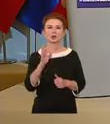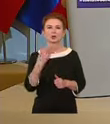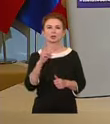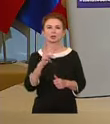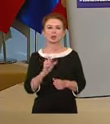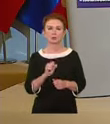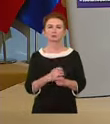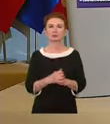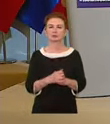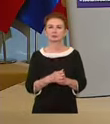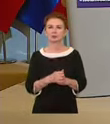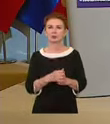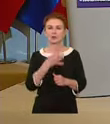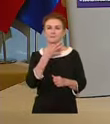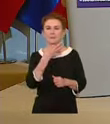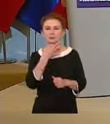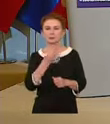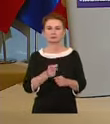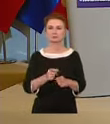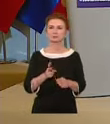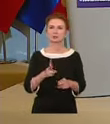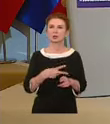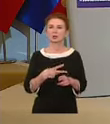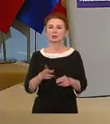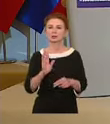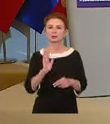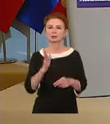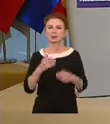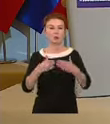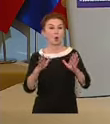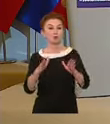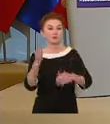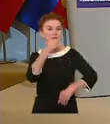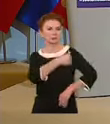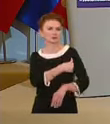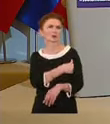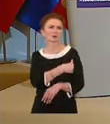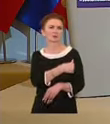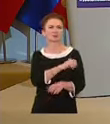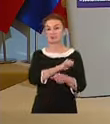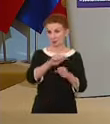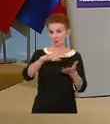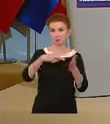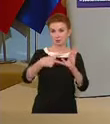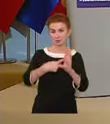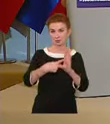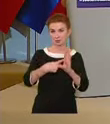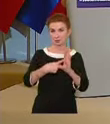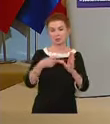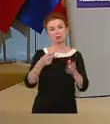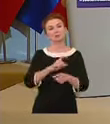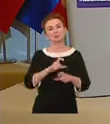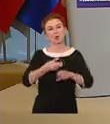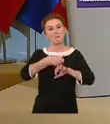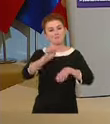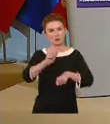Rzeczpospolitej, który pyta o to, kiedy i w jakim formacie będą otwarte szkoły, czy są takie plany i czy planowane matury